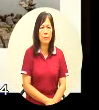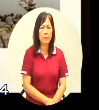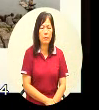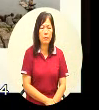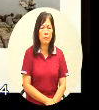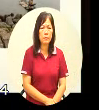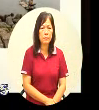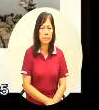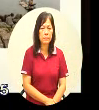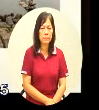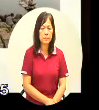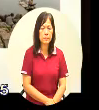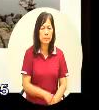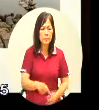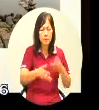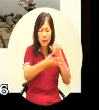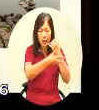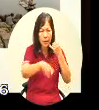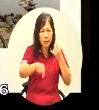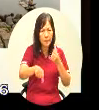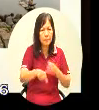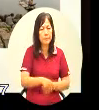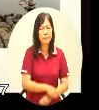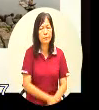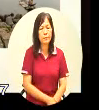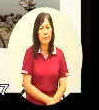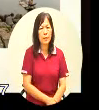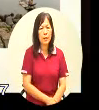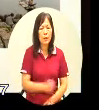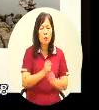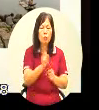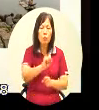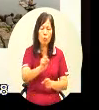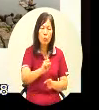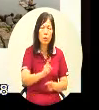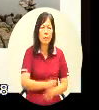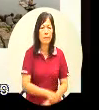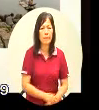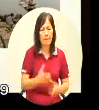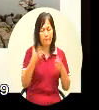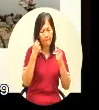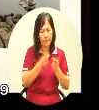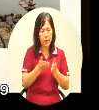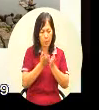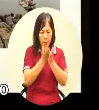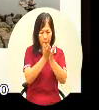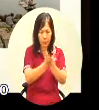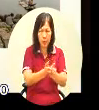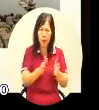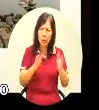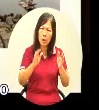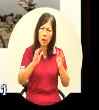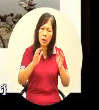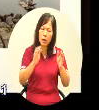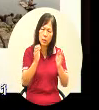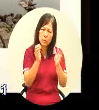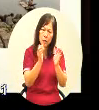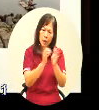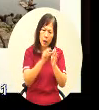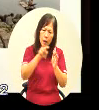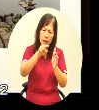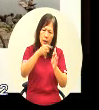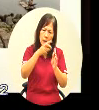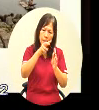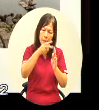这里。那这个海岸呢，在干嘛？原本有停泊了大概100-200艘